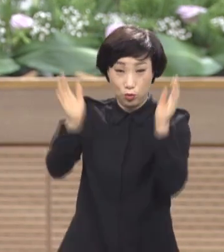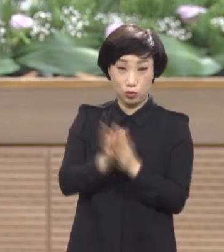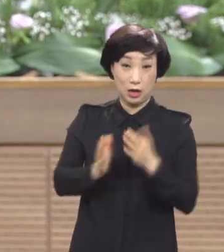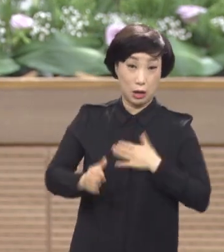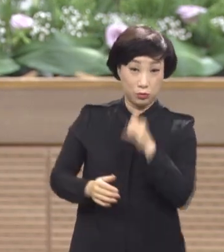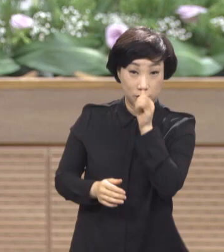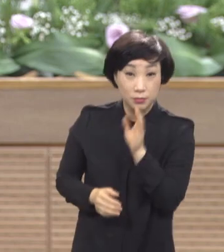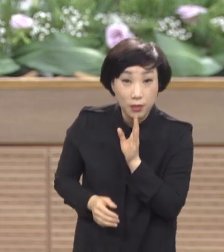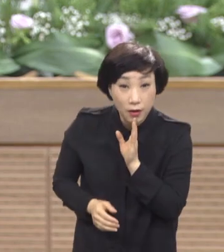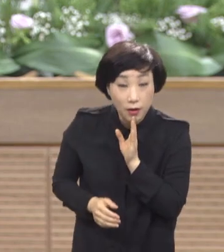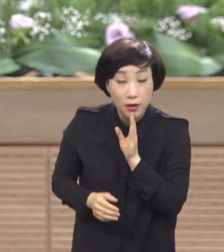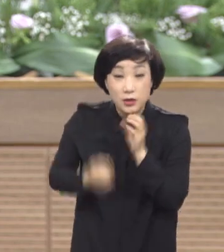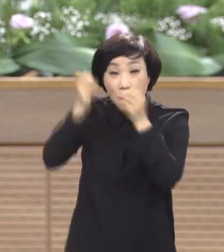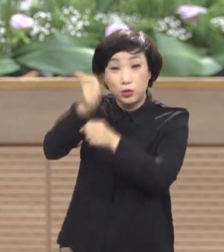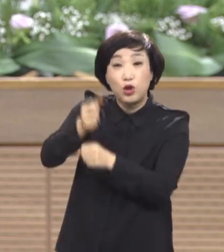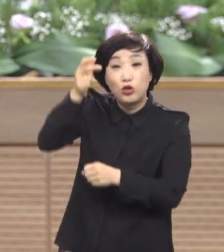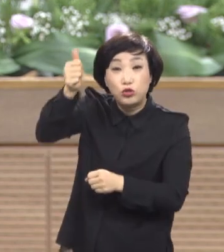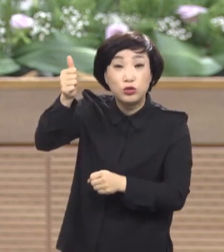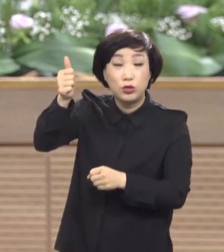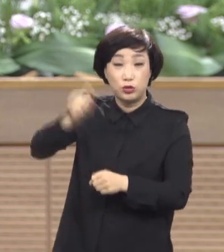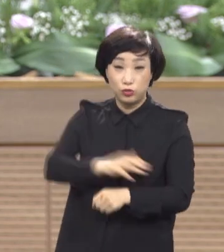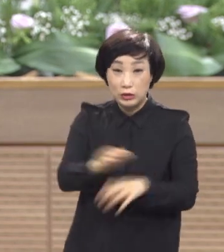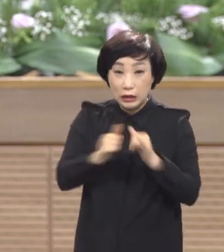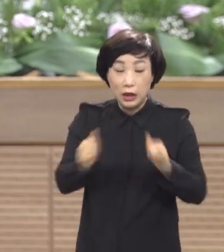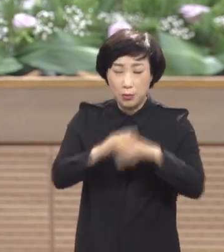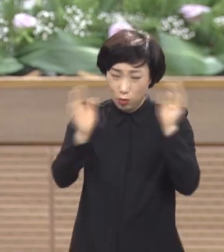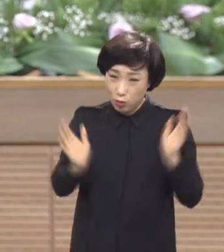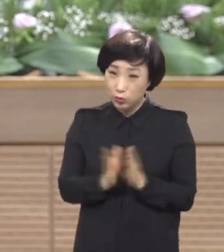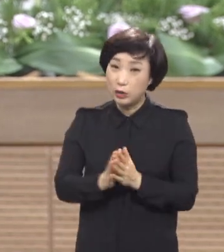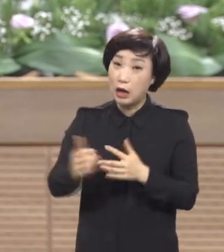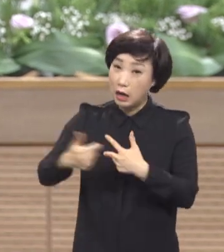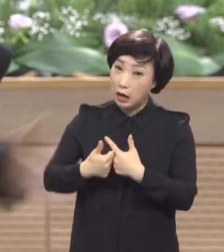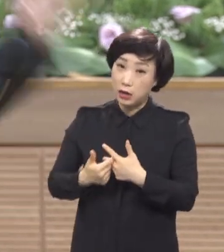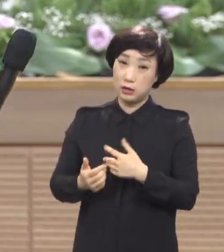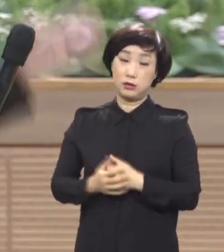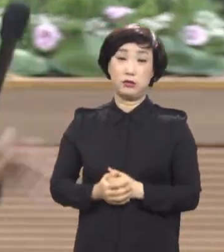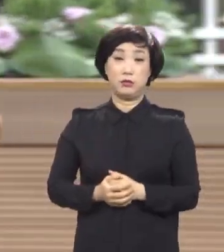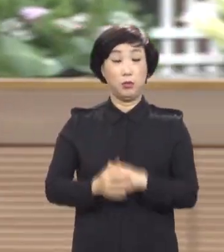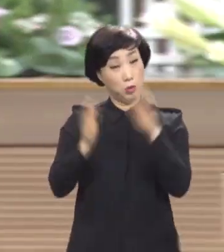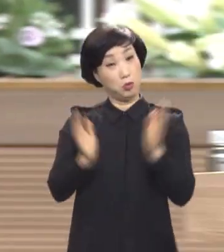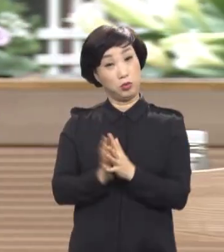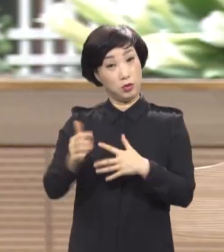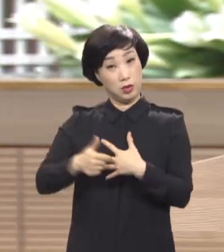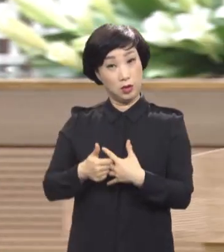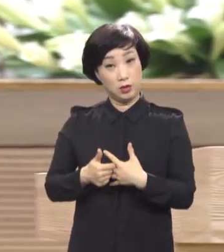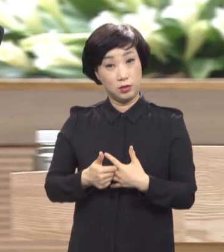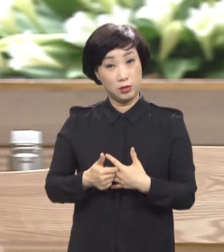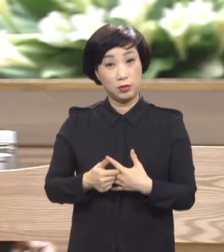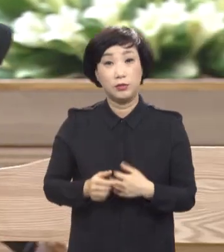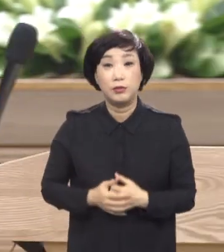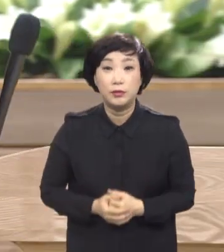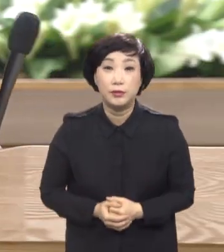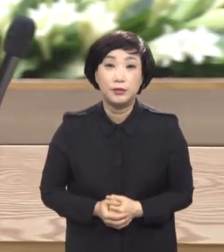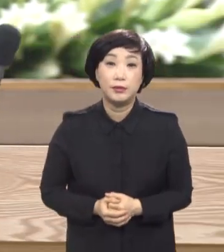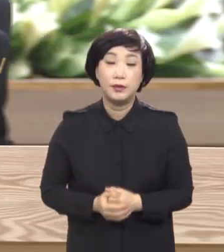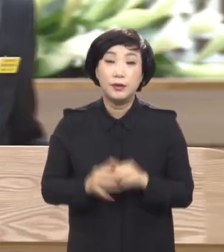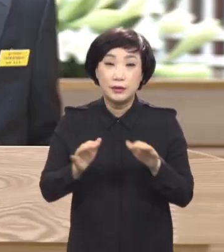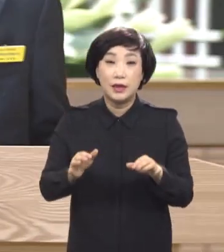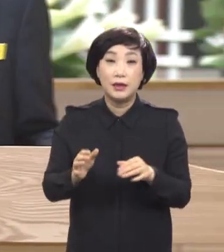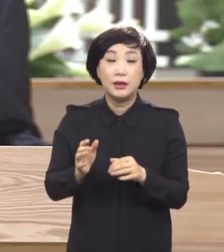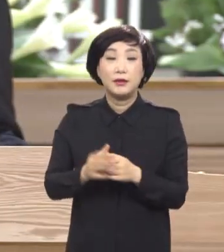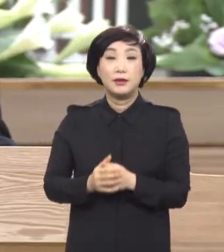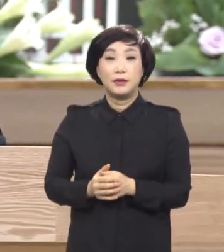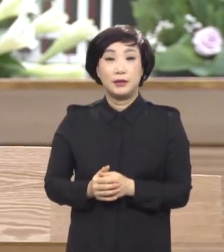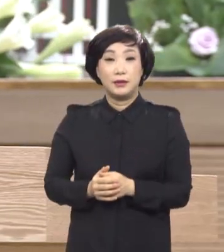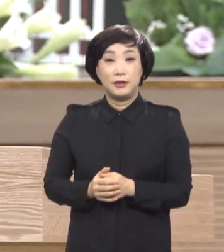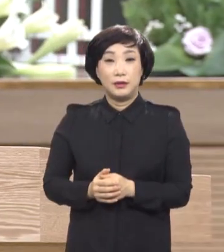창조한 자가 우리 기능을 다 알고 있다 이 말입니다 다 알고 계십니다 그분이